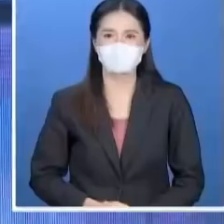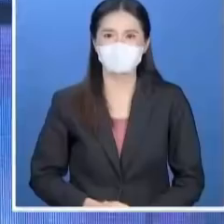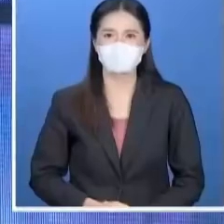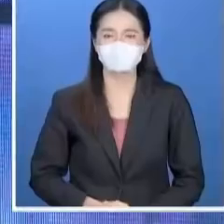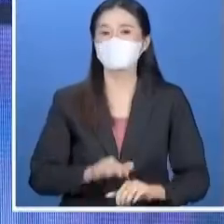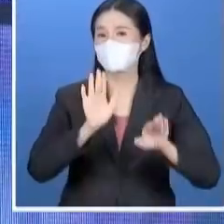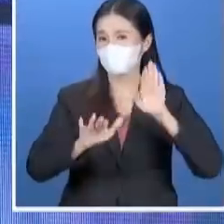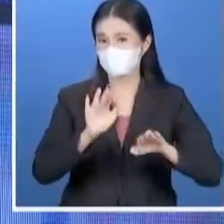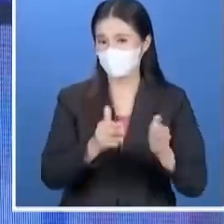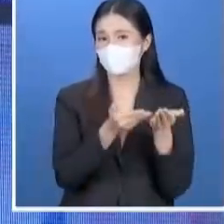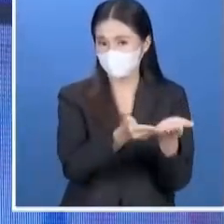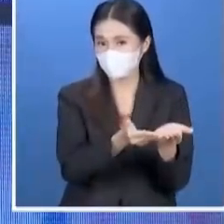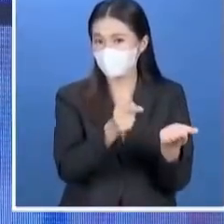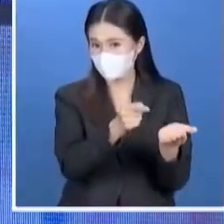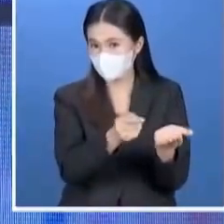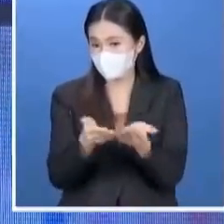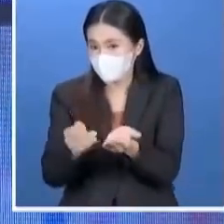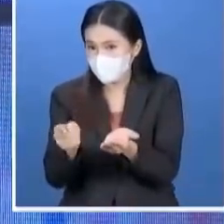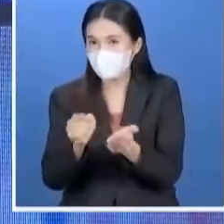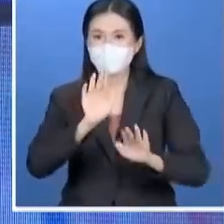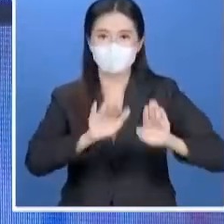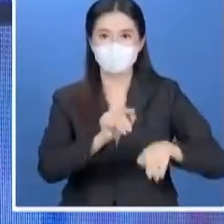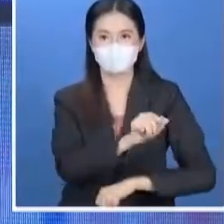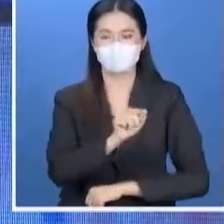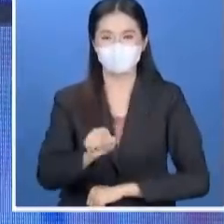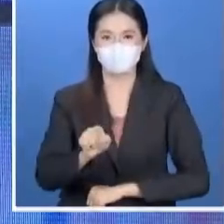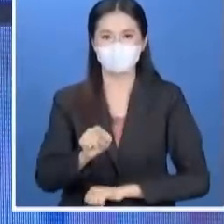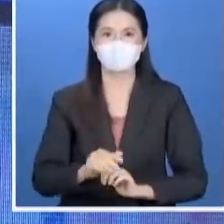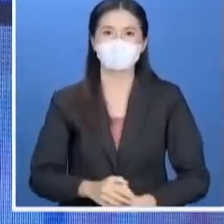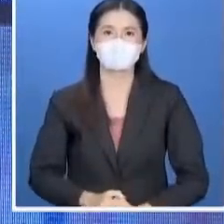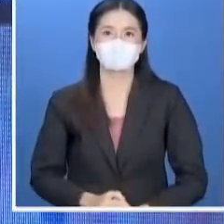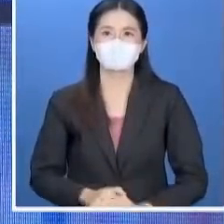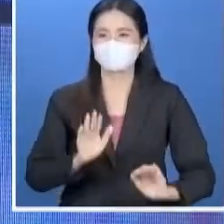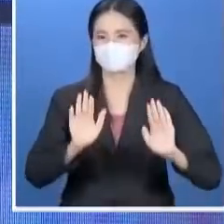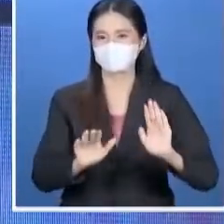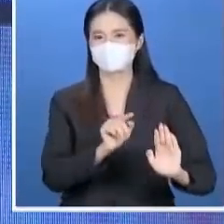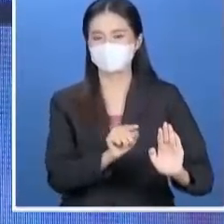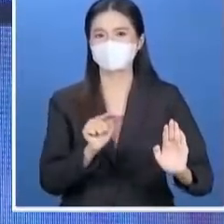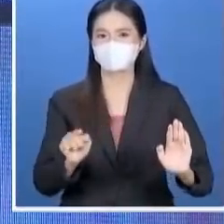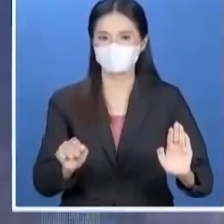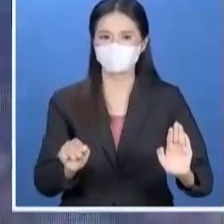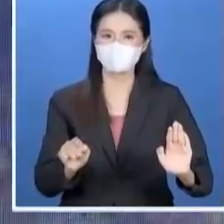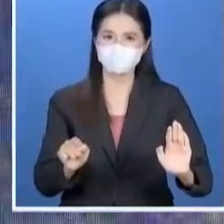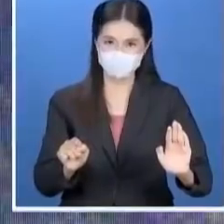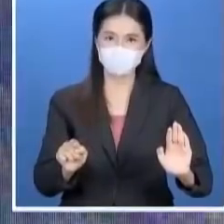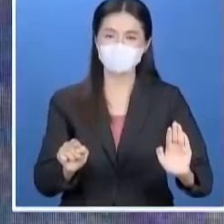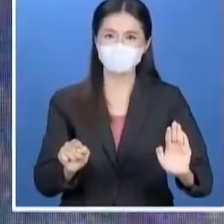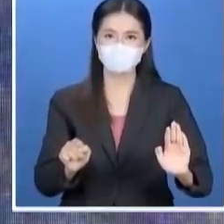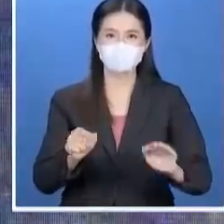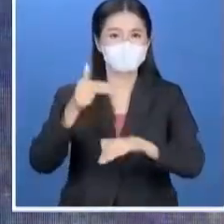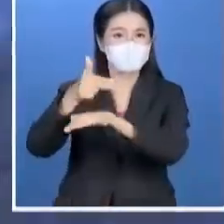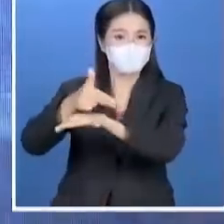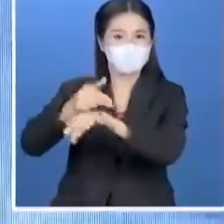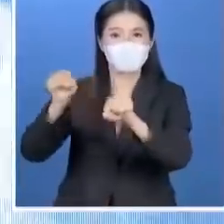โดยเปรียบเทียบทั้งสองเหตุการณ์ และจากมุมกล้